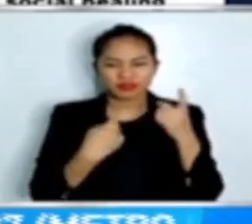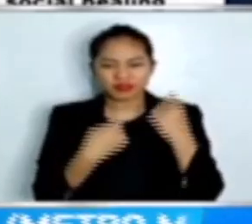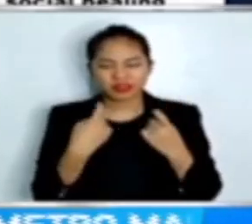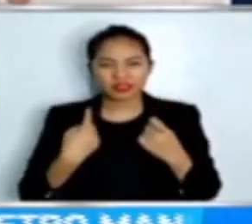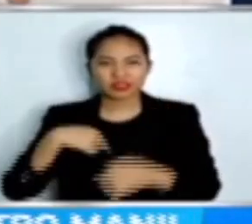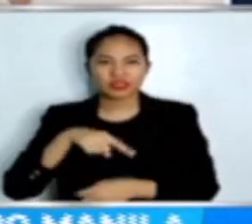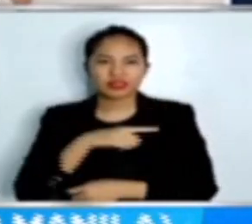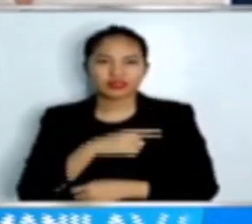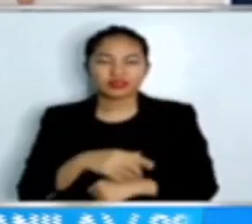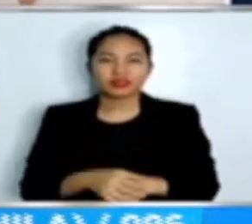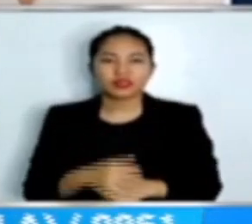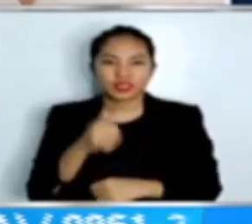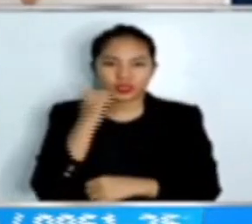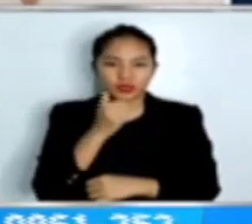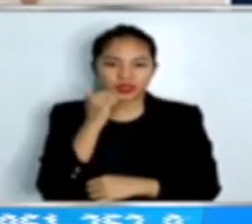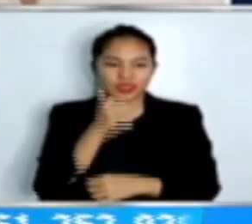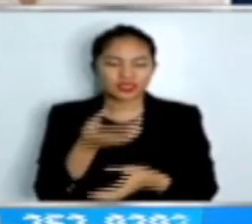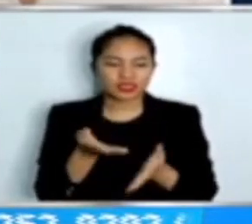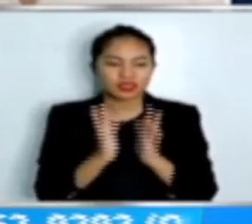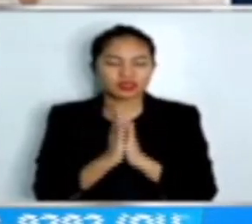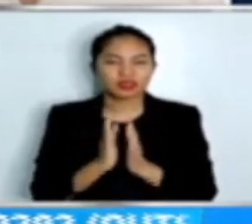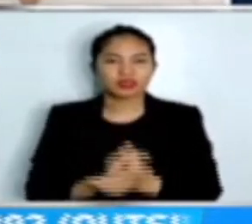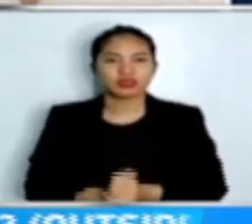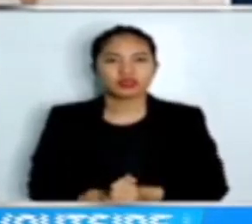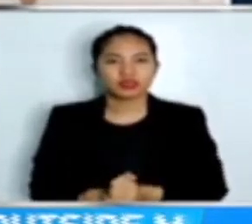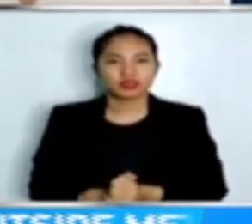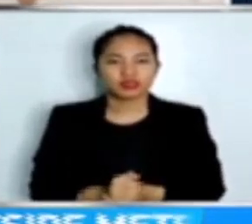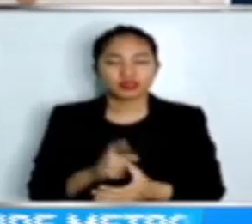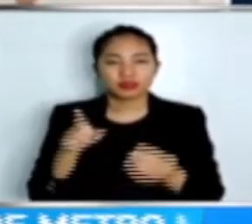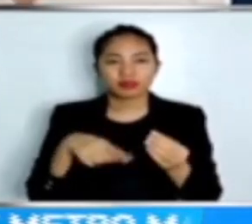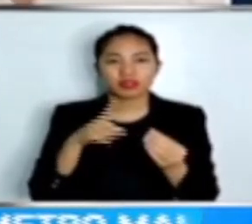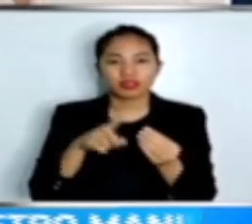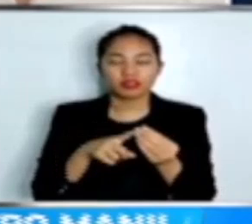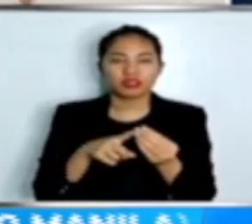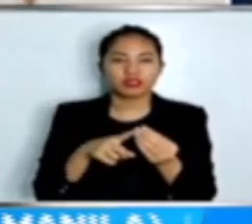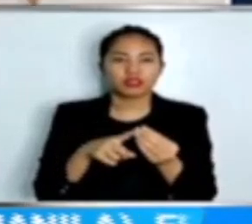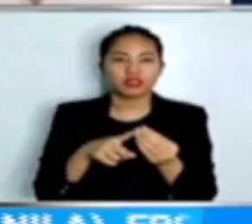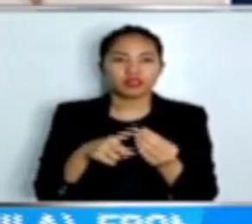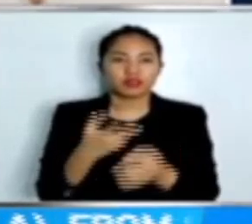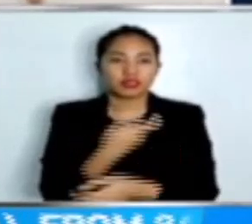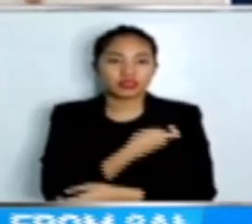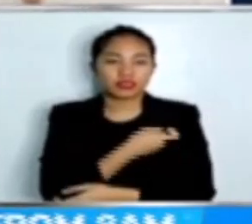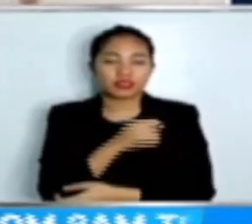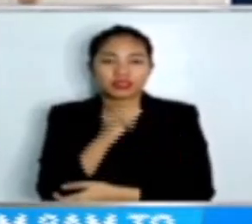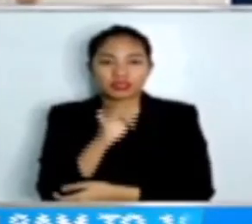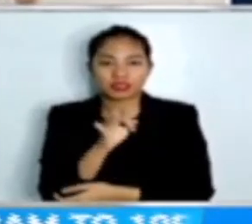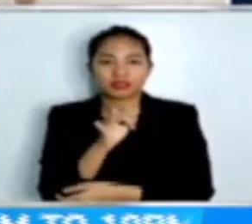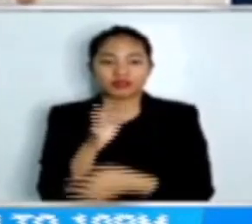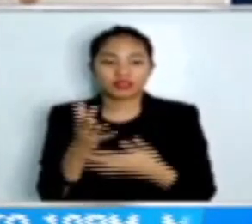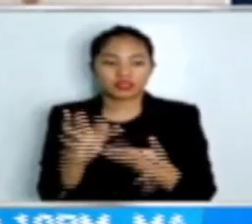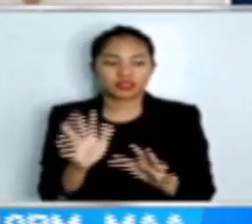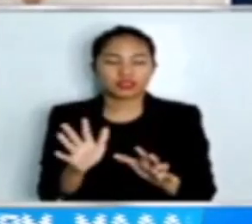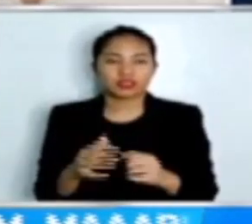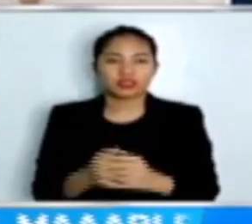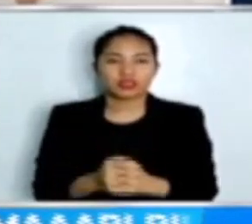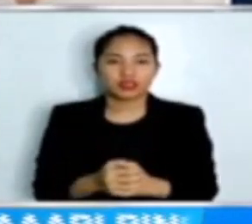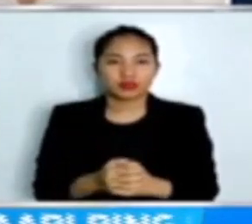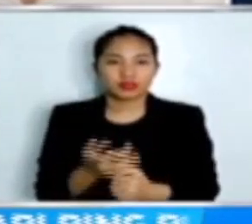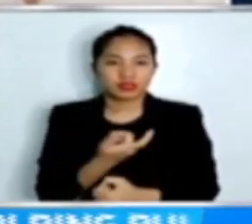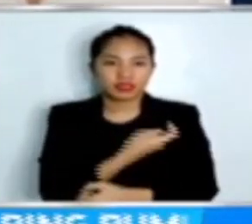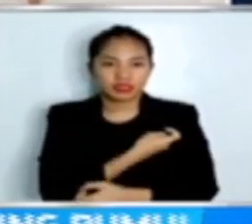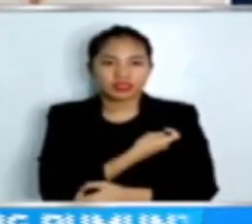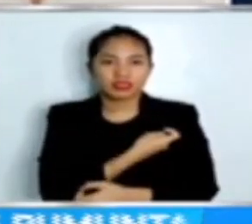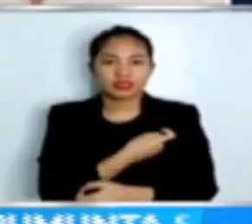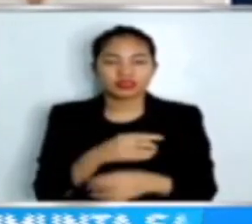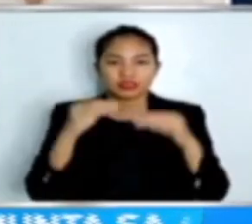pong tinatanong yung vaccination, kung vaccinated na ba yung mga teachers at school personnel, at